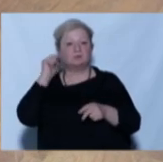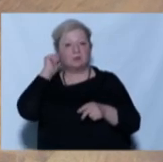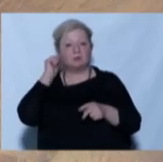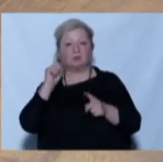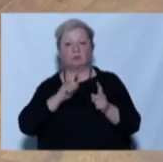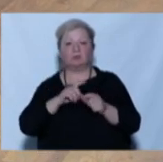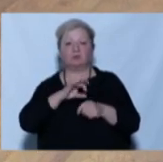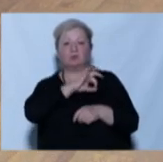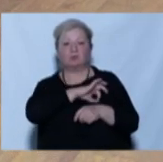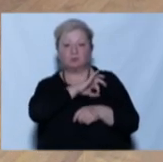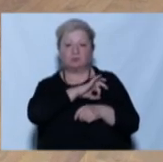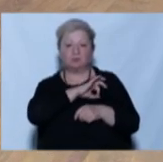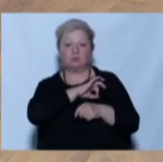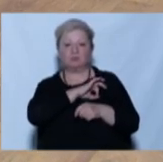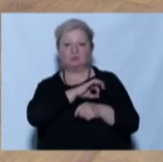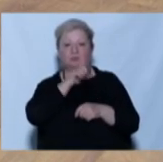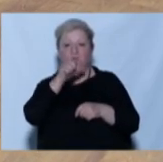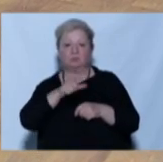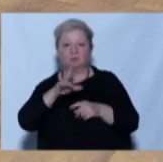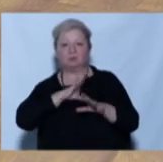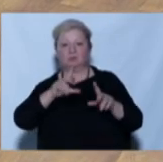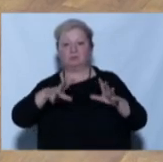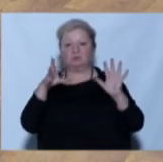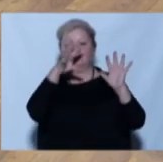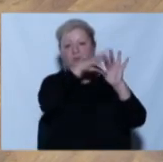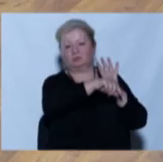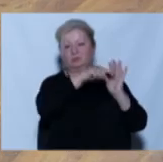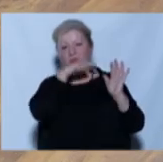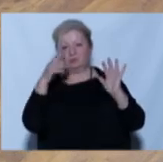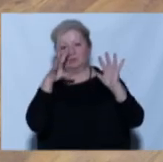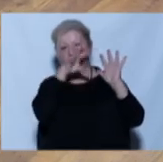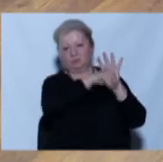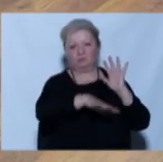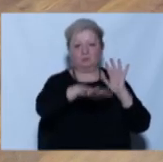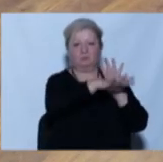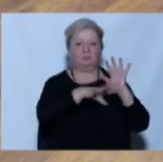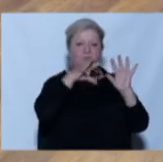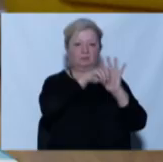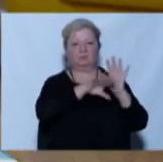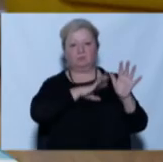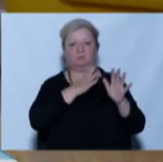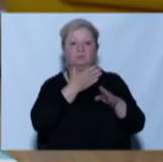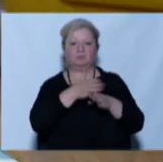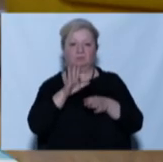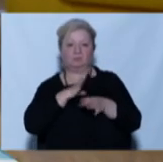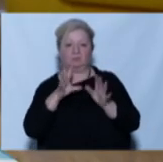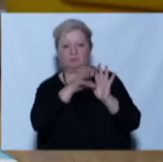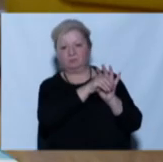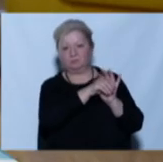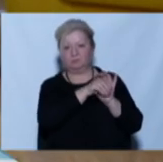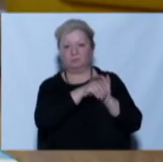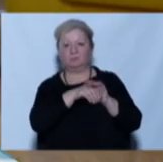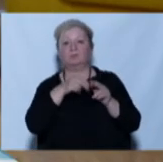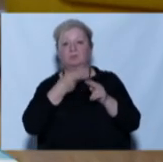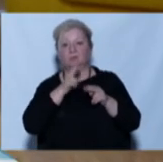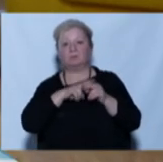იურიდიული სუბიექტი შევიდა რუსეთის შემადგენლობაში, როგორც რუსეთის შემადგენელი ნაწილი. ასე რომ